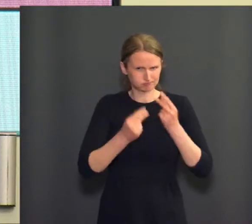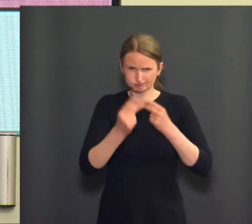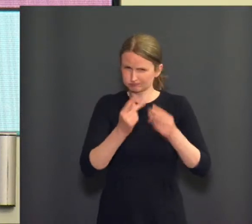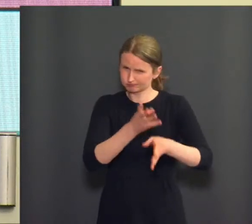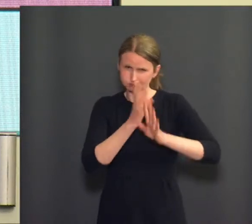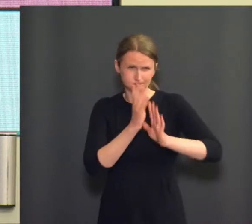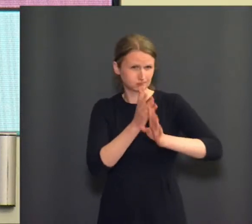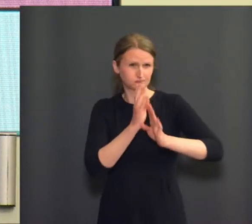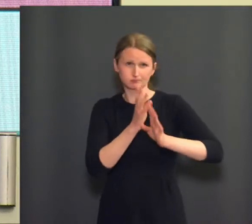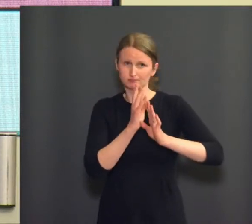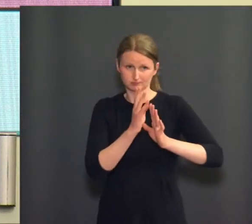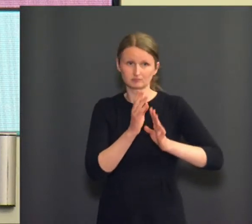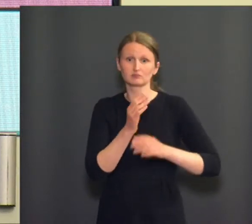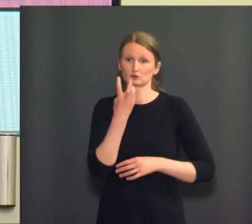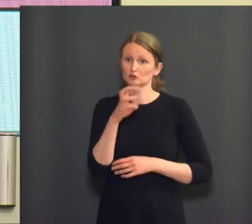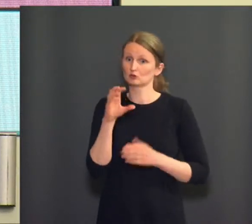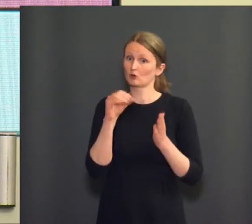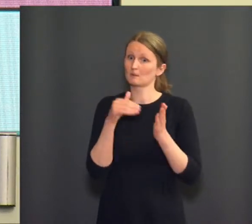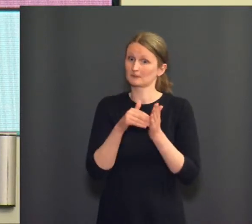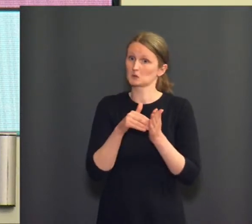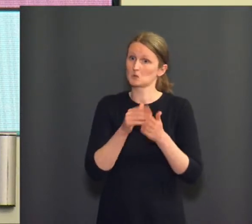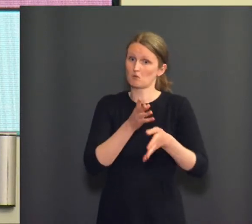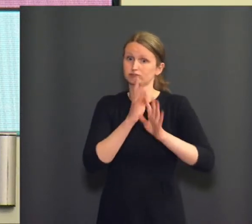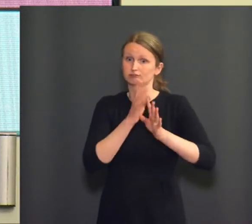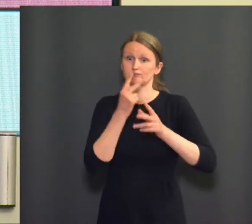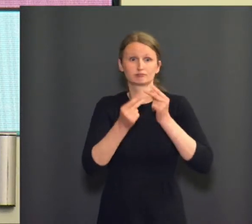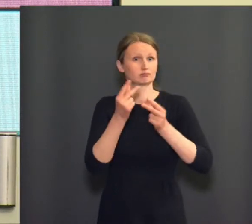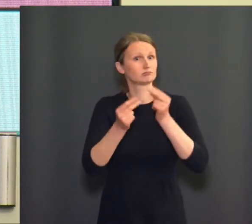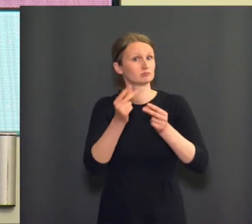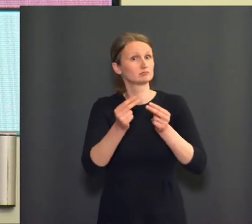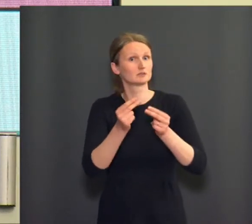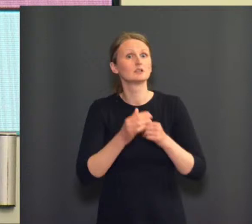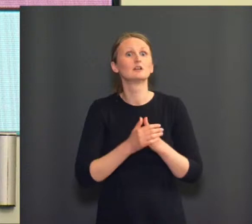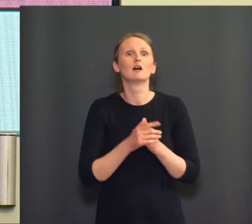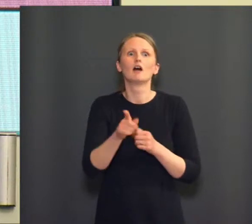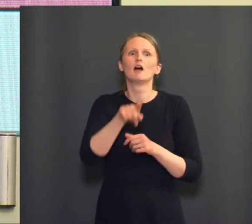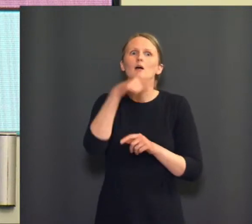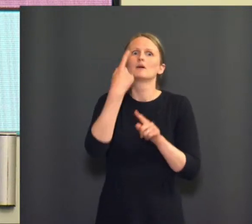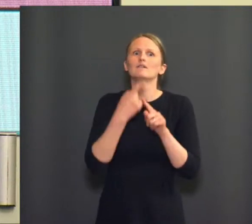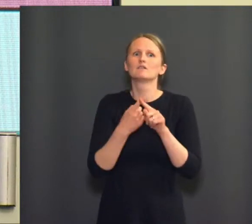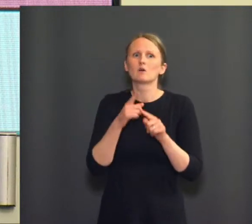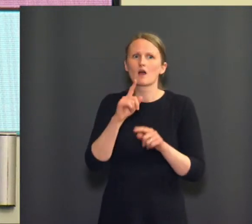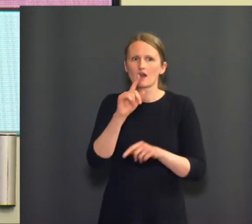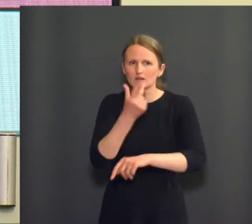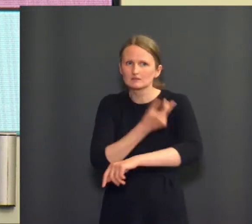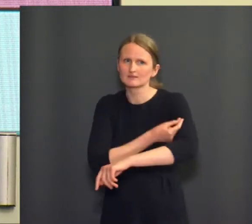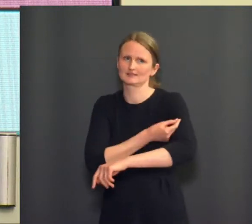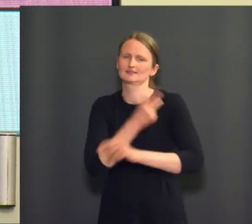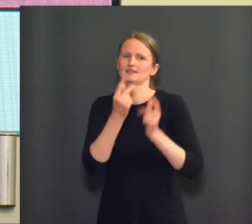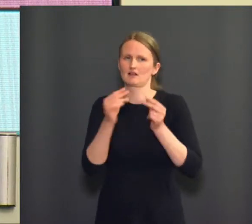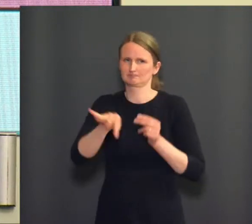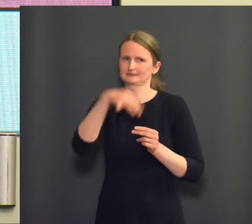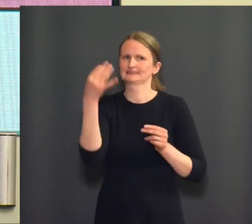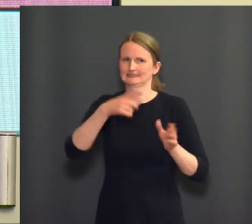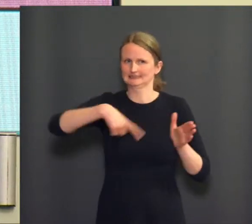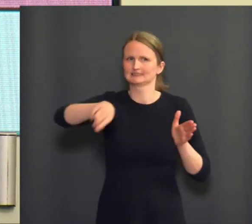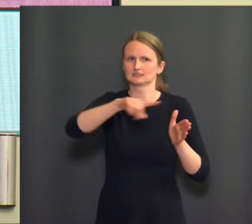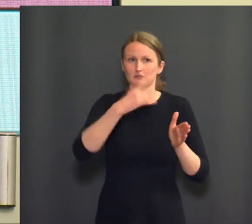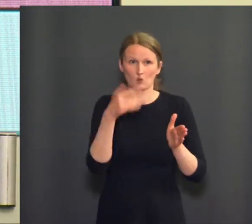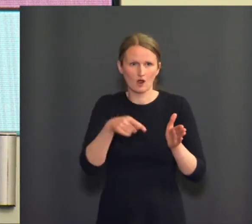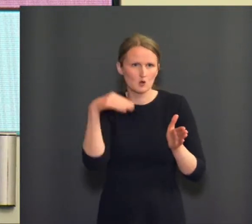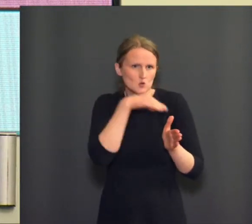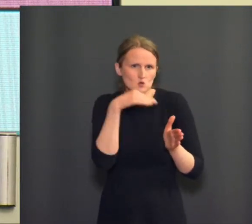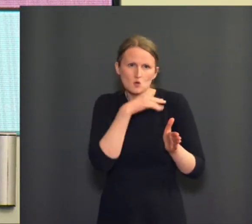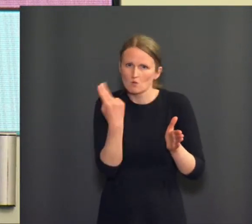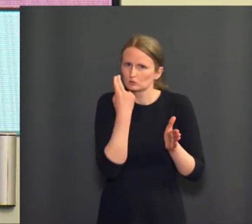les premières doses. Et vous savez qu'il est fondamental que ces premières doses soient administrées le plus rapidement possible. Ça nous permet d'atteindre actuellement, chez les